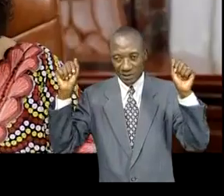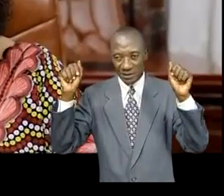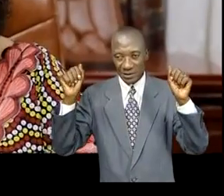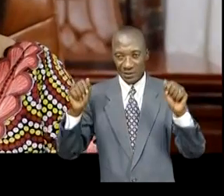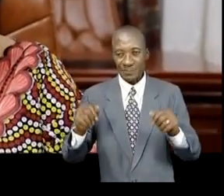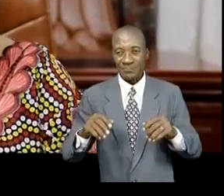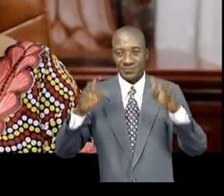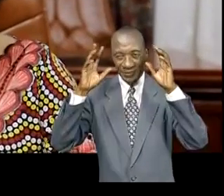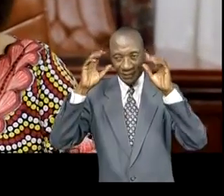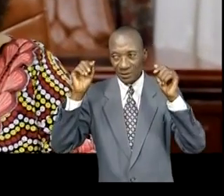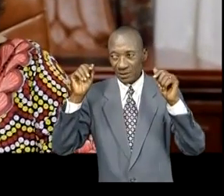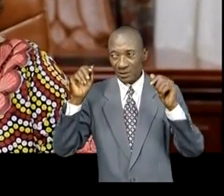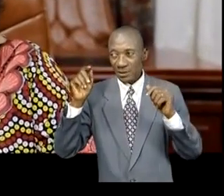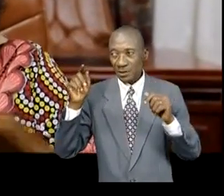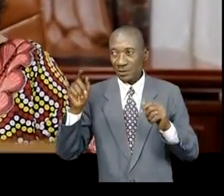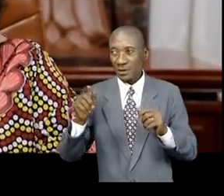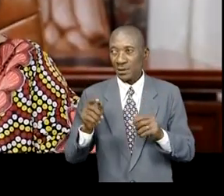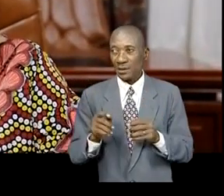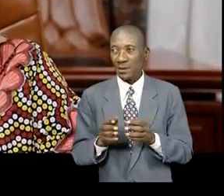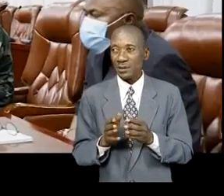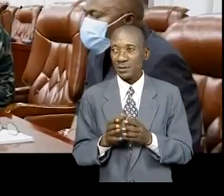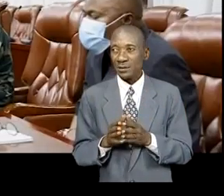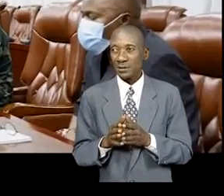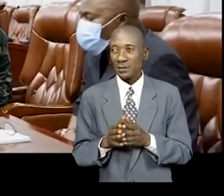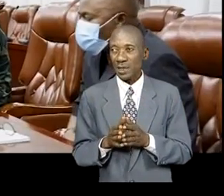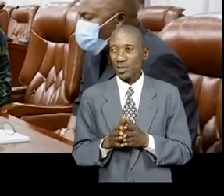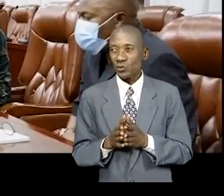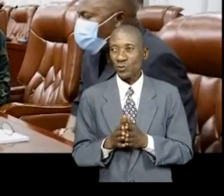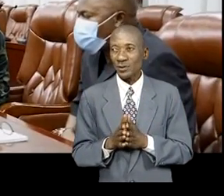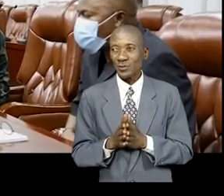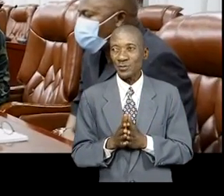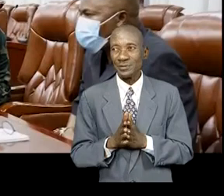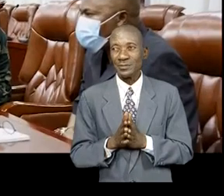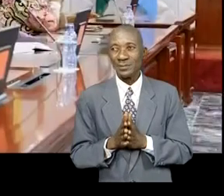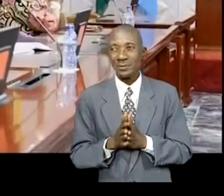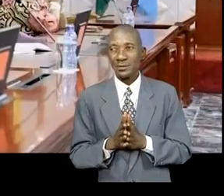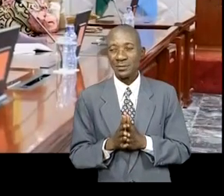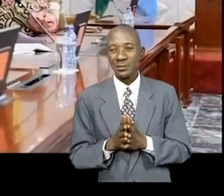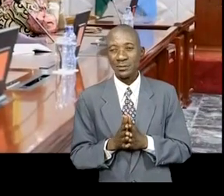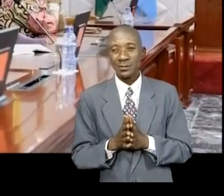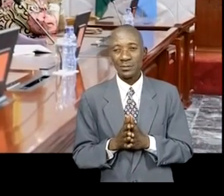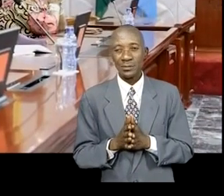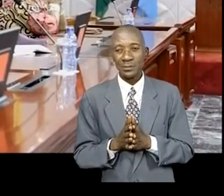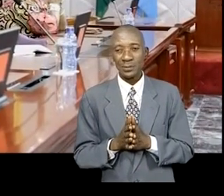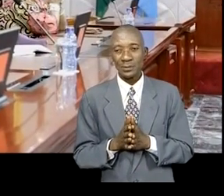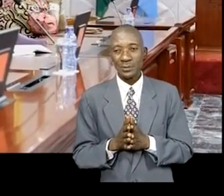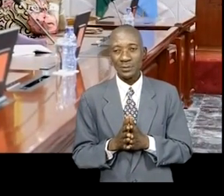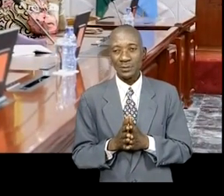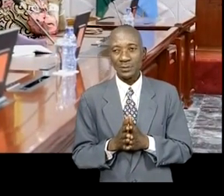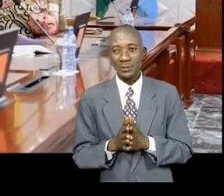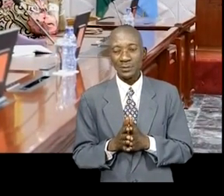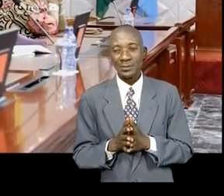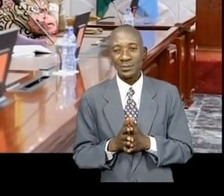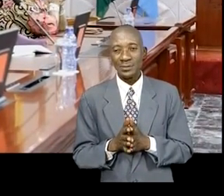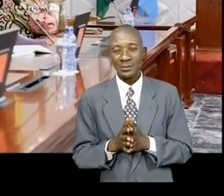sud-africaine conduite par Nosiviwe Napasa, ministre de la Défense et des Anciens Combattants. À en croire la ministre sud-africaine, l'entretien du jour fait suite